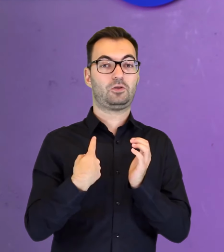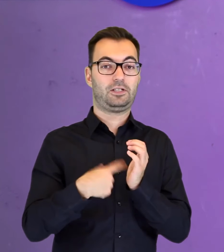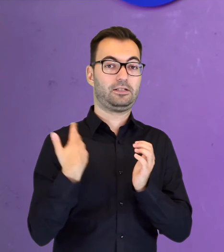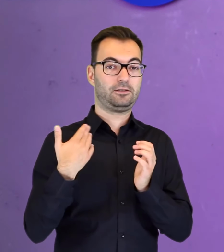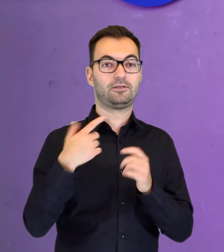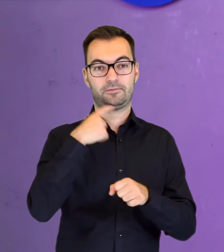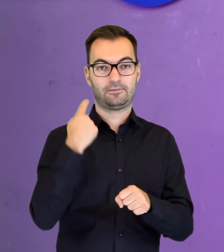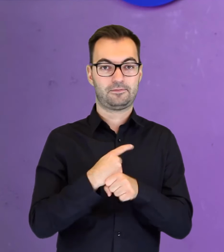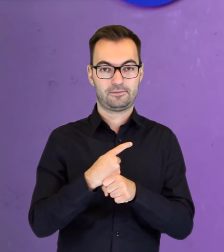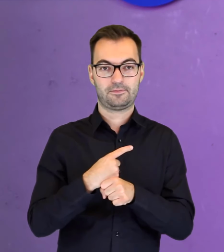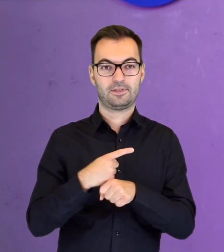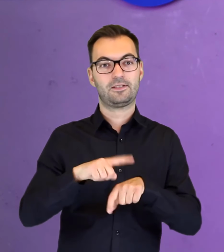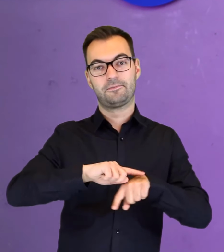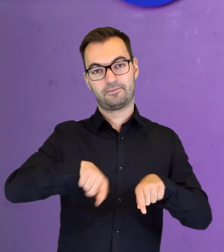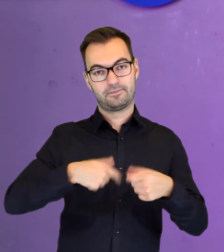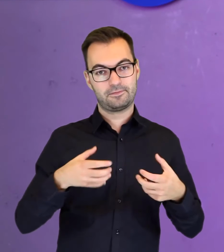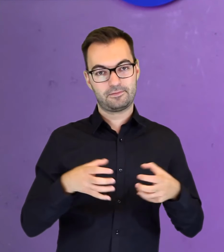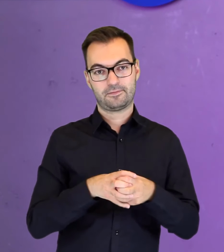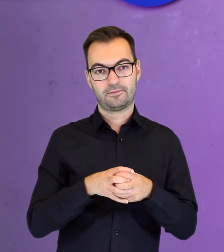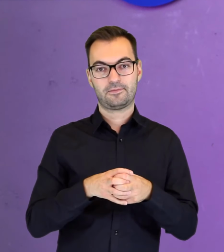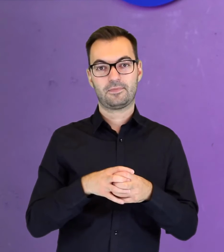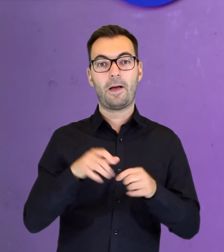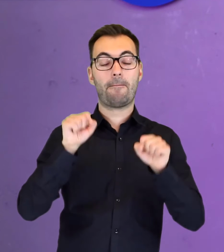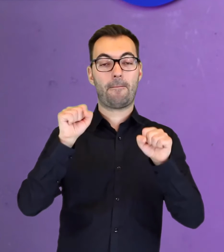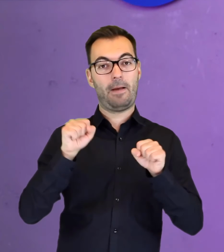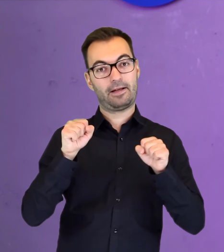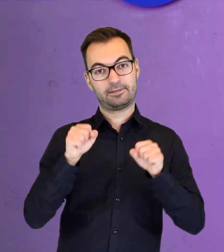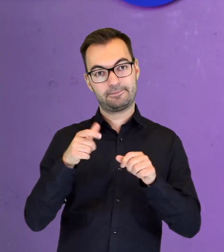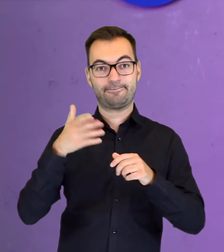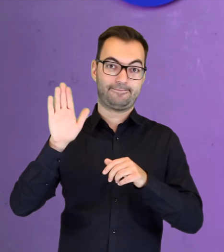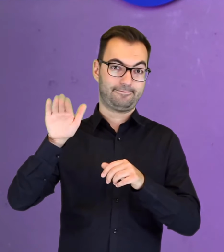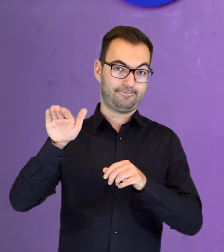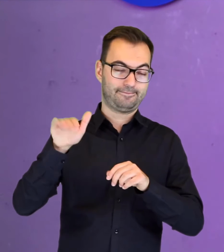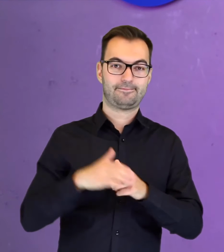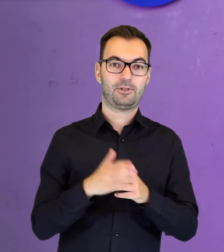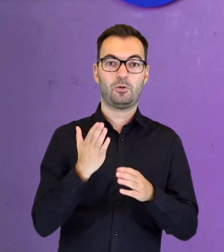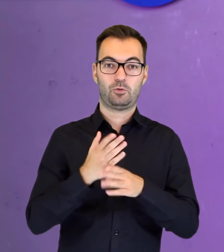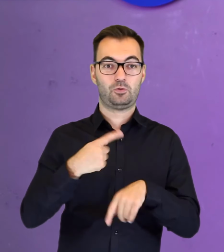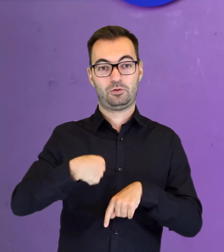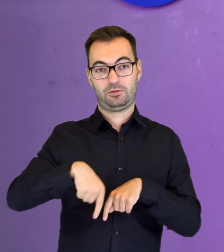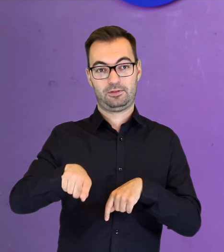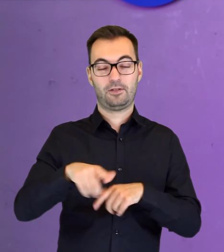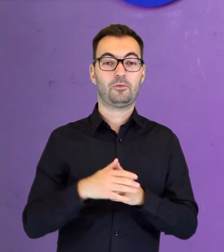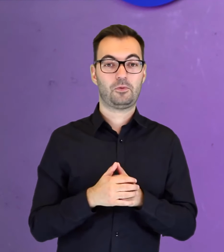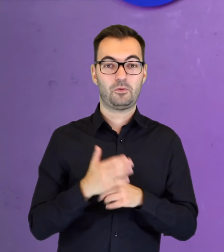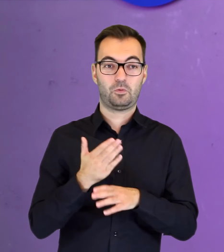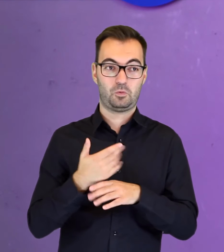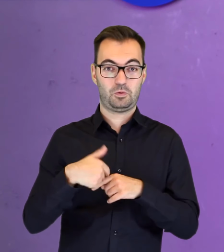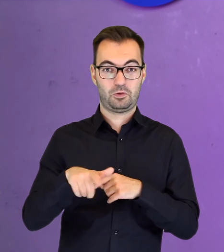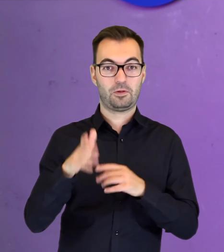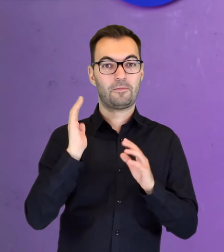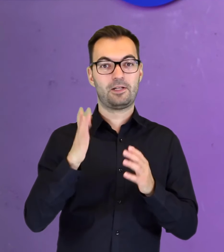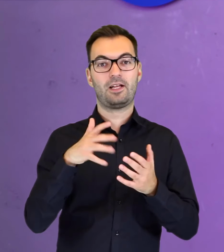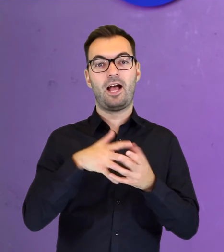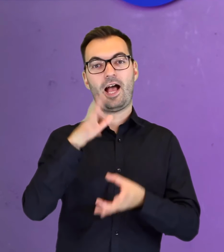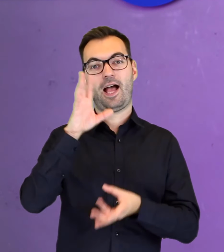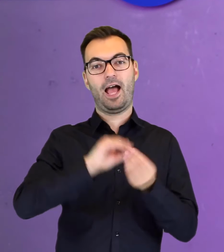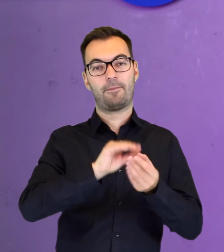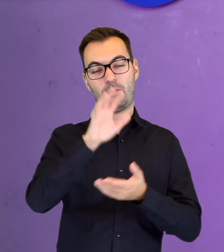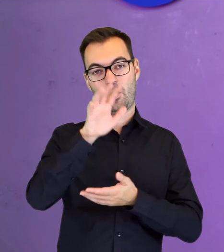dostępności cyfrowej czy Proszę bardzo rzeczy wszedłem w głos i ostatnio postanowiliśmy zespołem też dotknąć